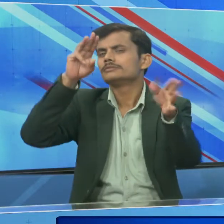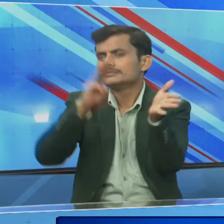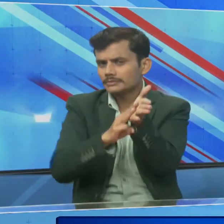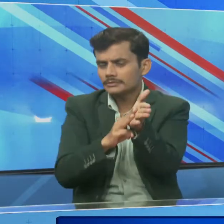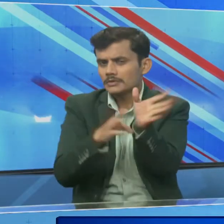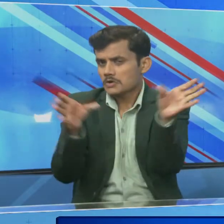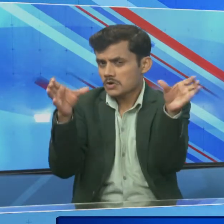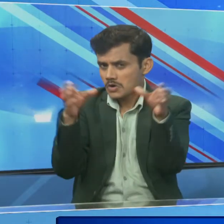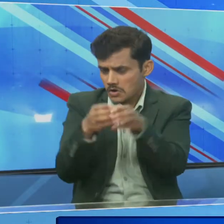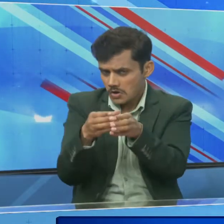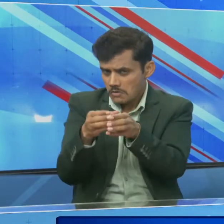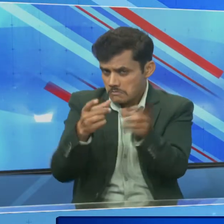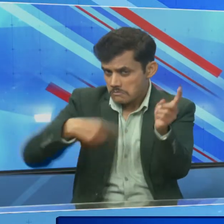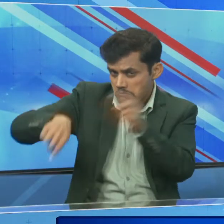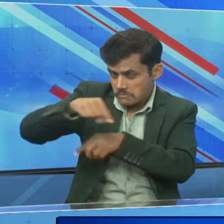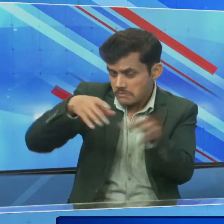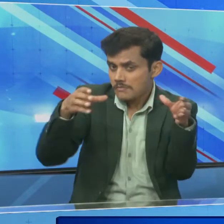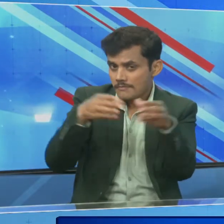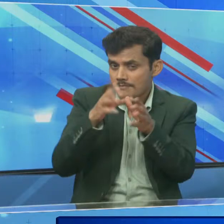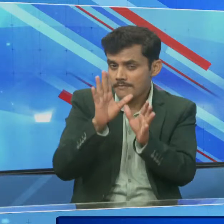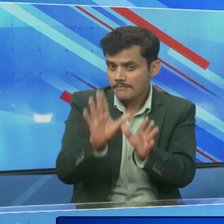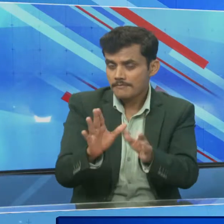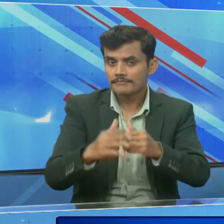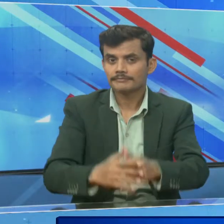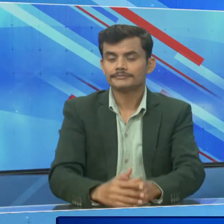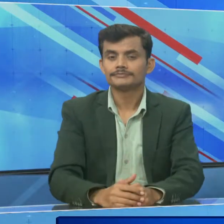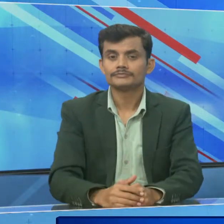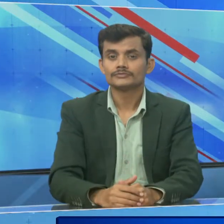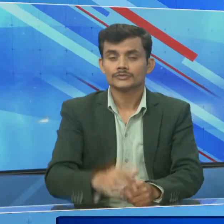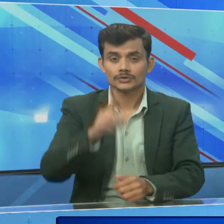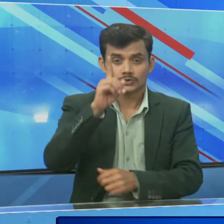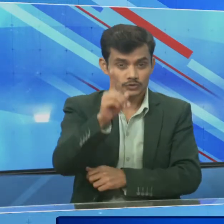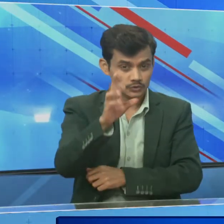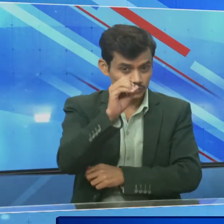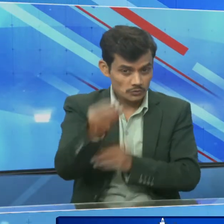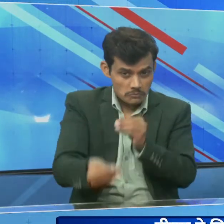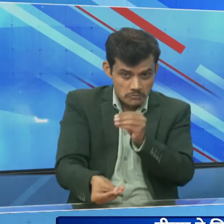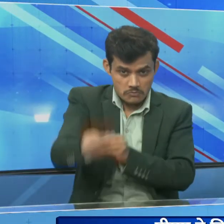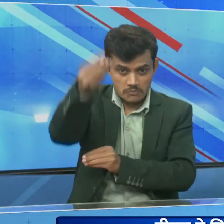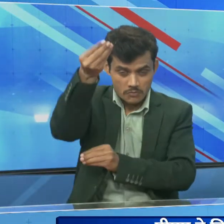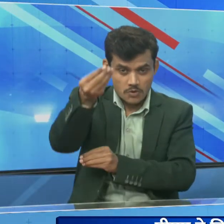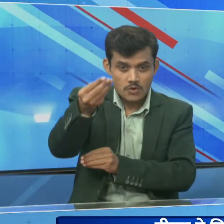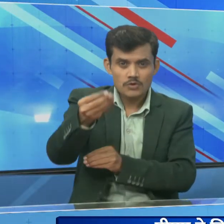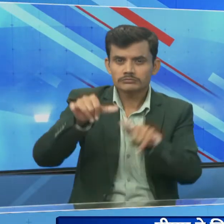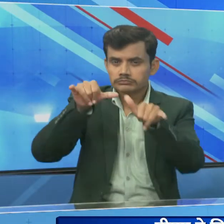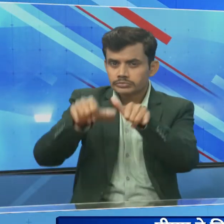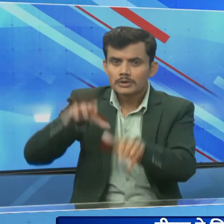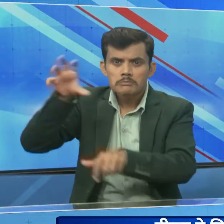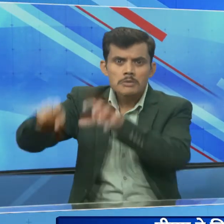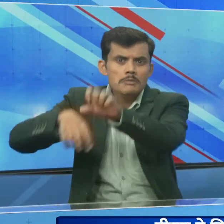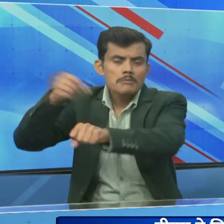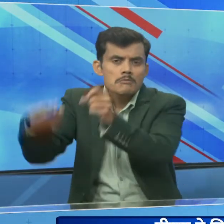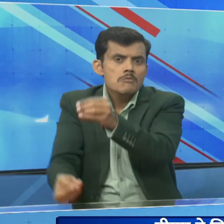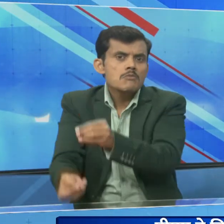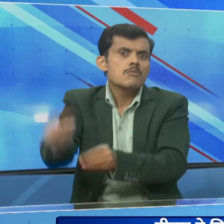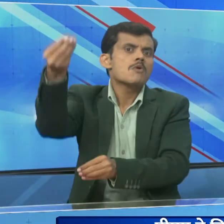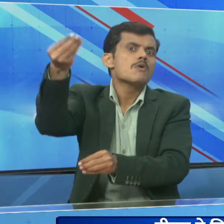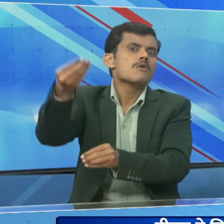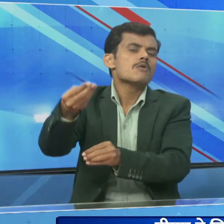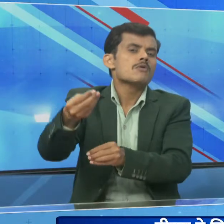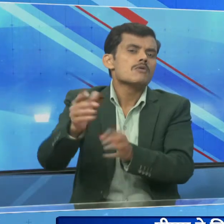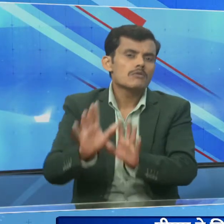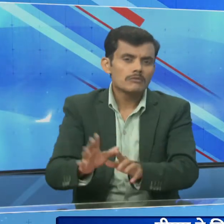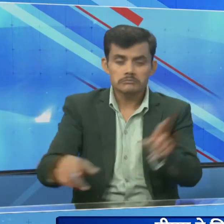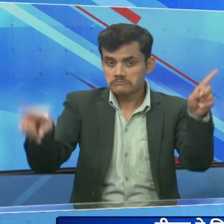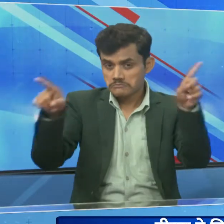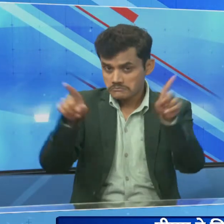सीपीएम जिला सचिव के नाम पर 100 से ज्यादा प्रॉपर्टी खरीदी गई है।